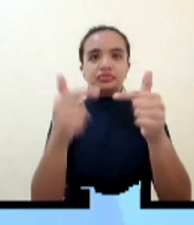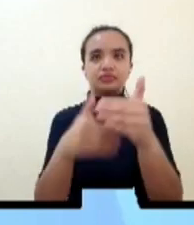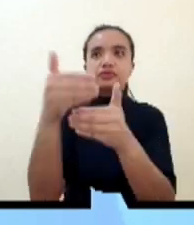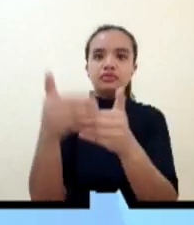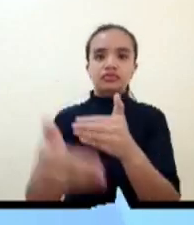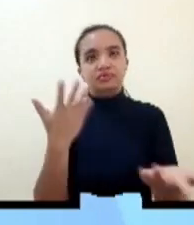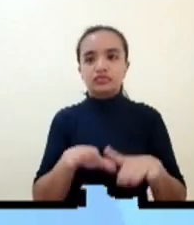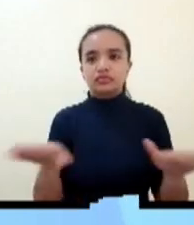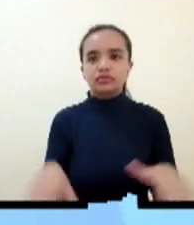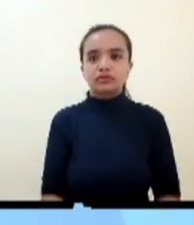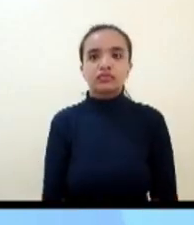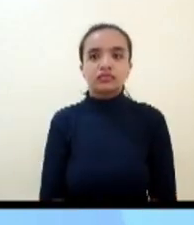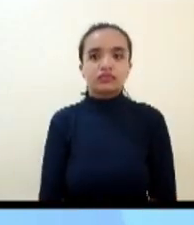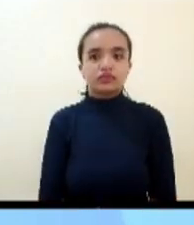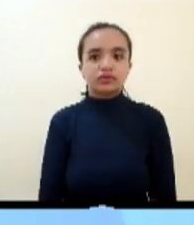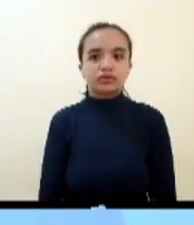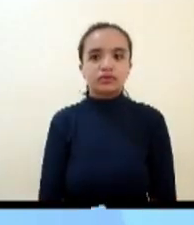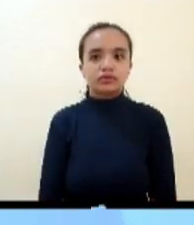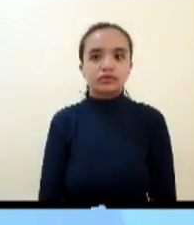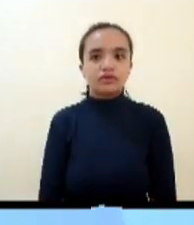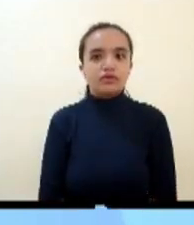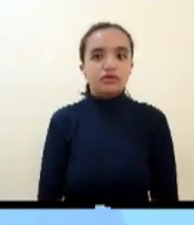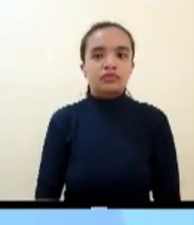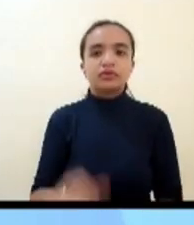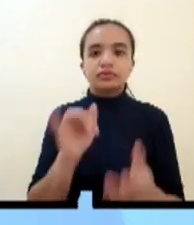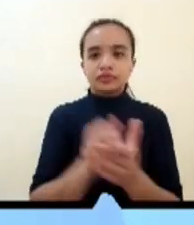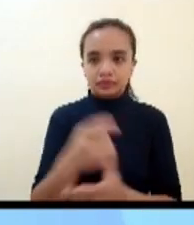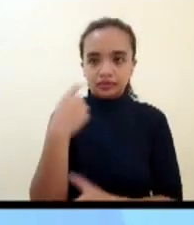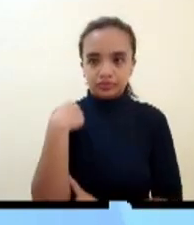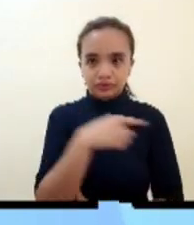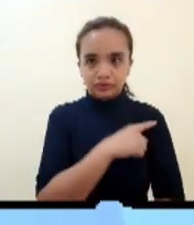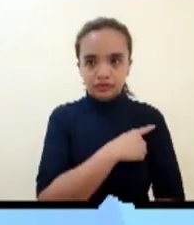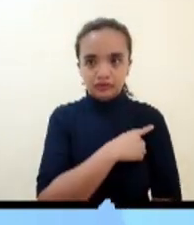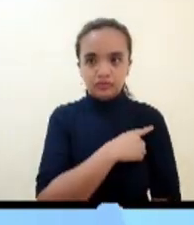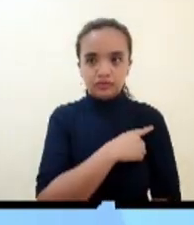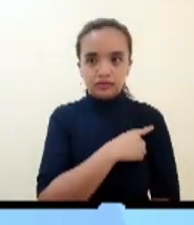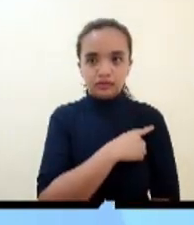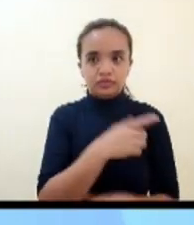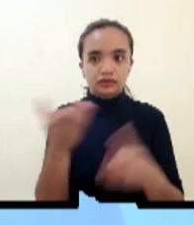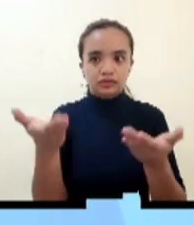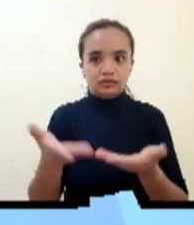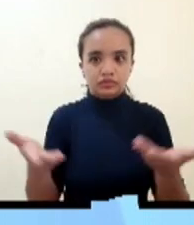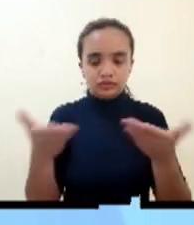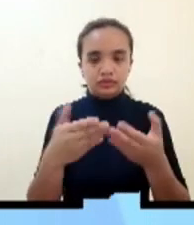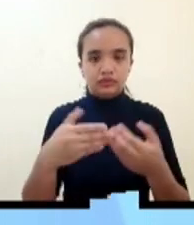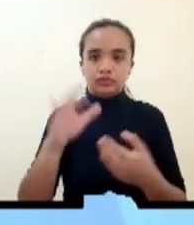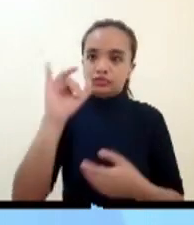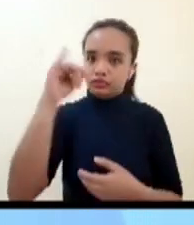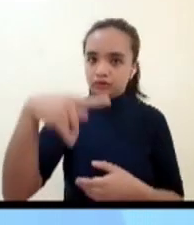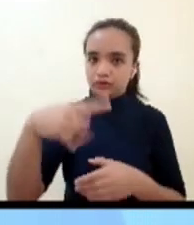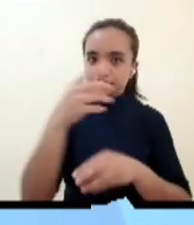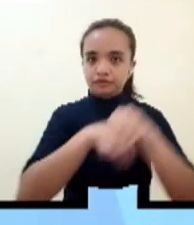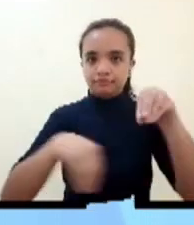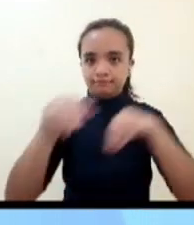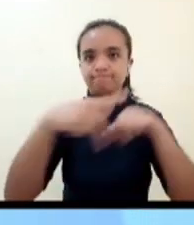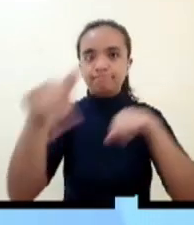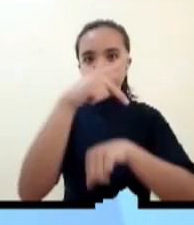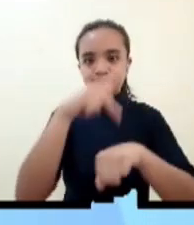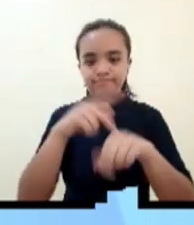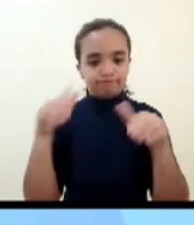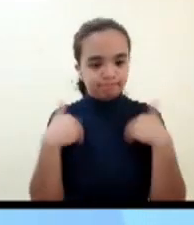iyon ang kinasasaya namin dito sa Katutubo Exchange Philippines, na slowly ang ating mga kabataan ay nagiging